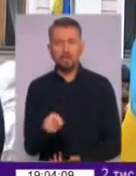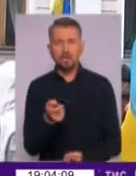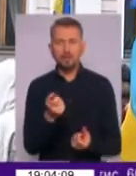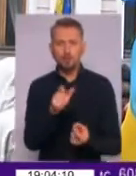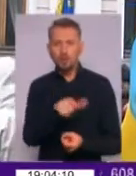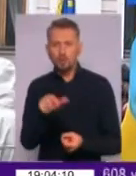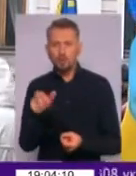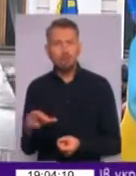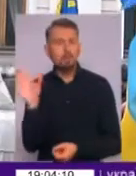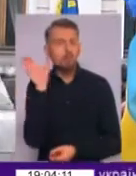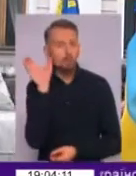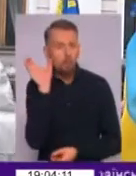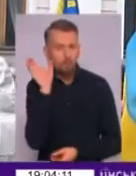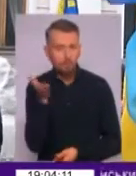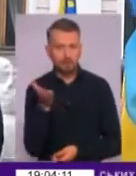людей прислуховувалися,